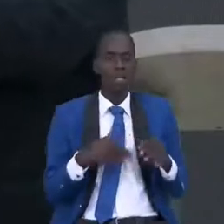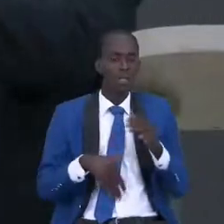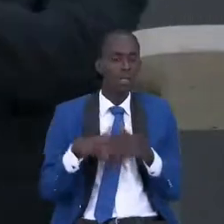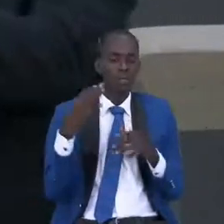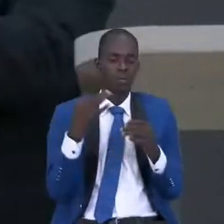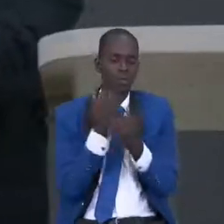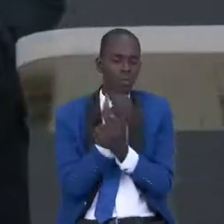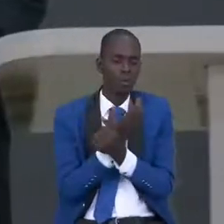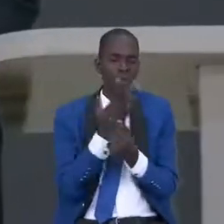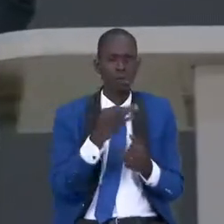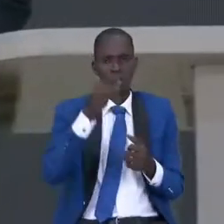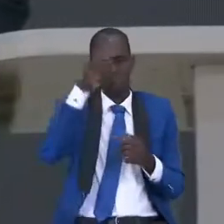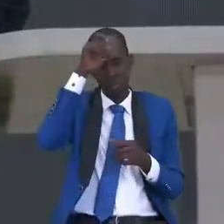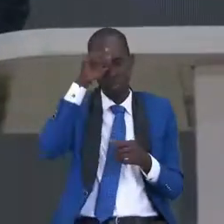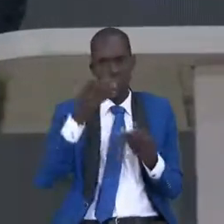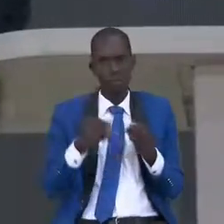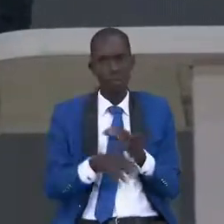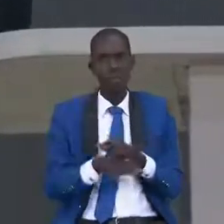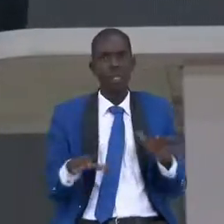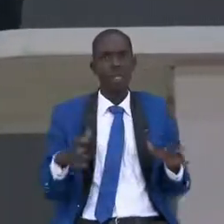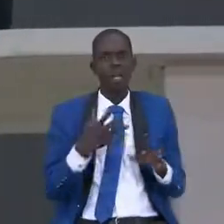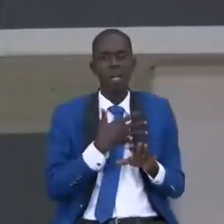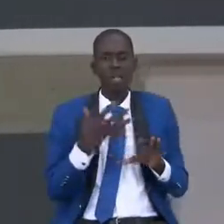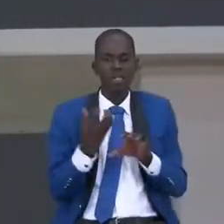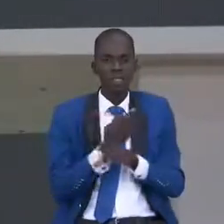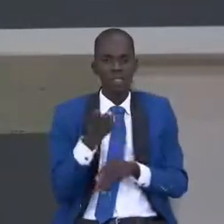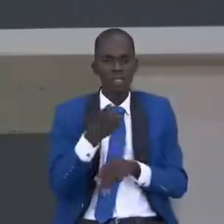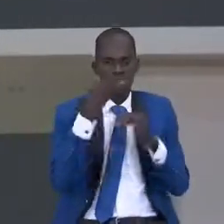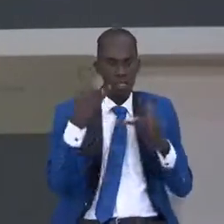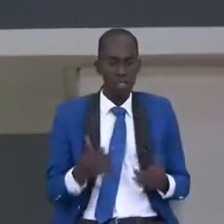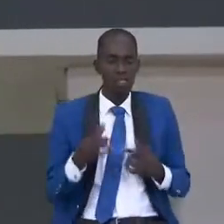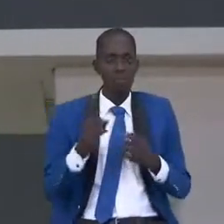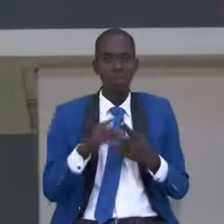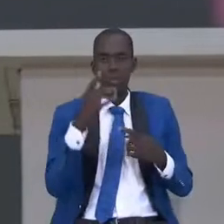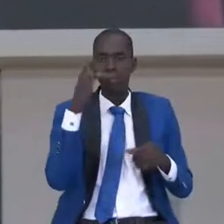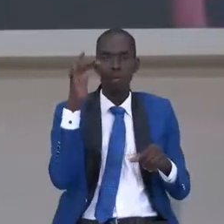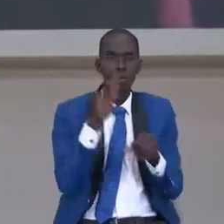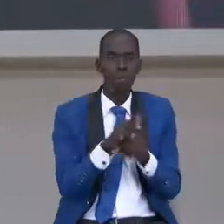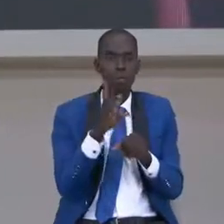les conduire à la terre promise, un pays où coule le lait et le miel.